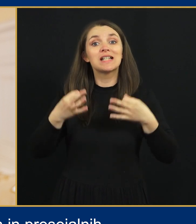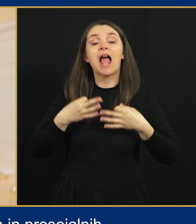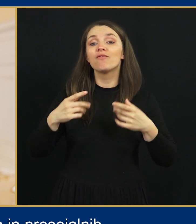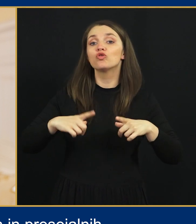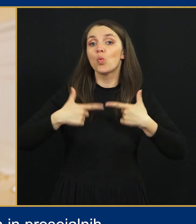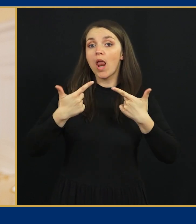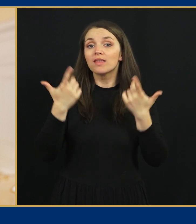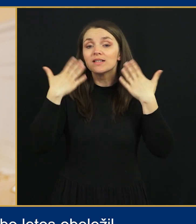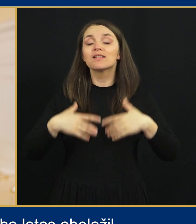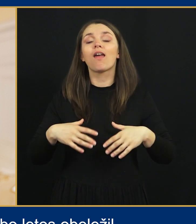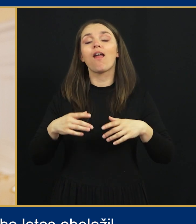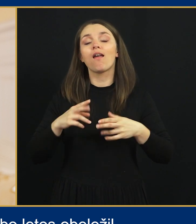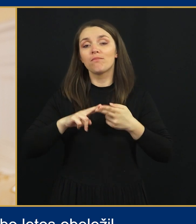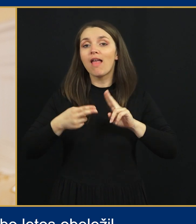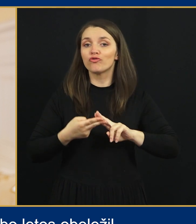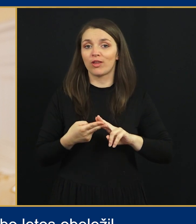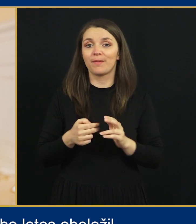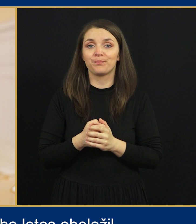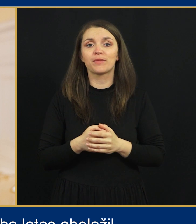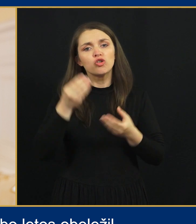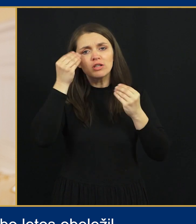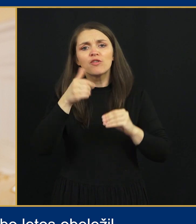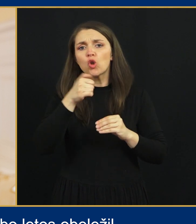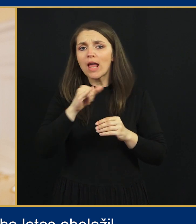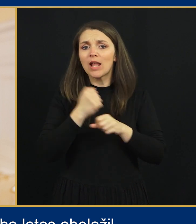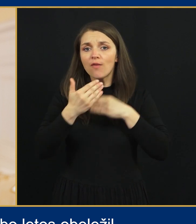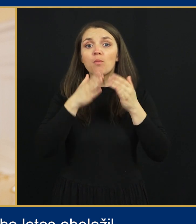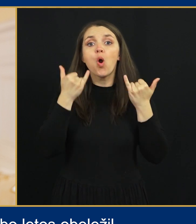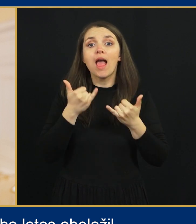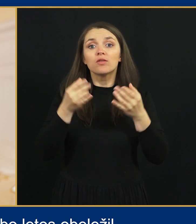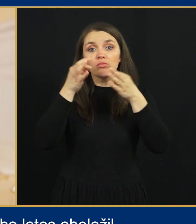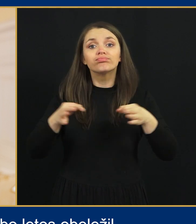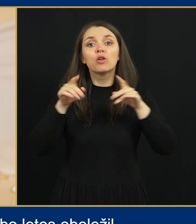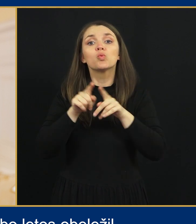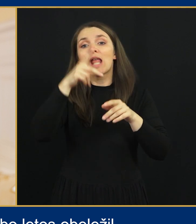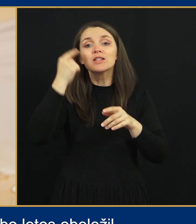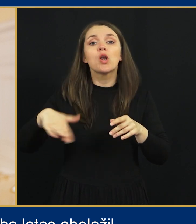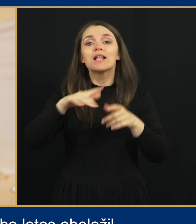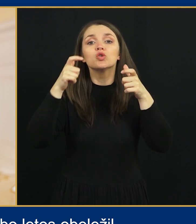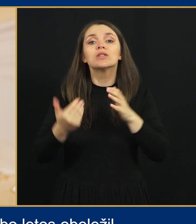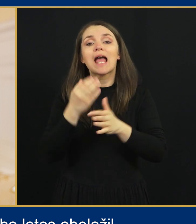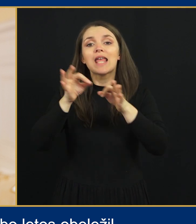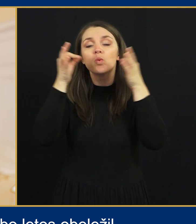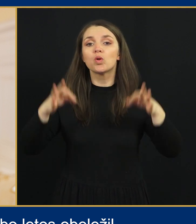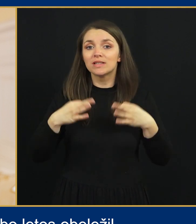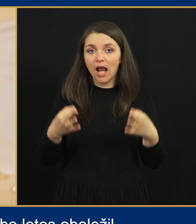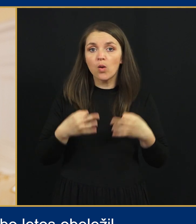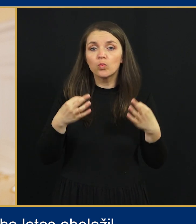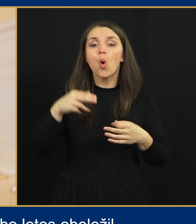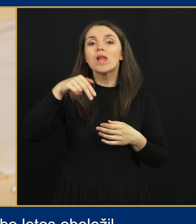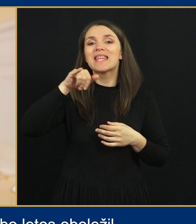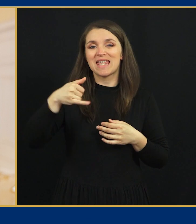zdravim življenjskim slogom. Častitljivih 100 let delovanja pa bo letos obeležil tudi Nacionalni inštitut za javno